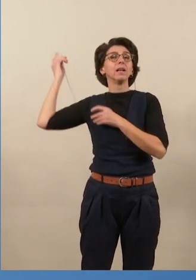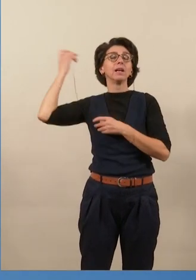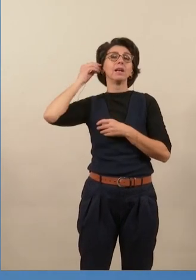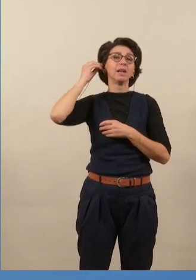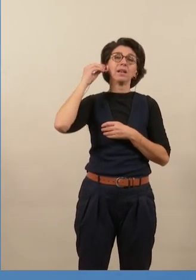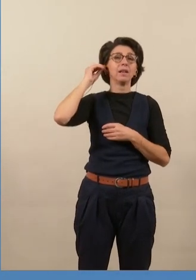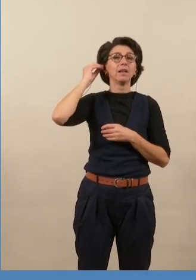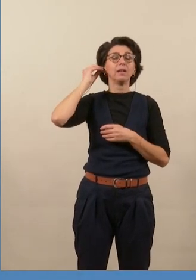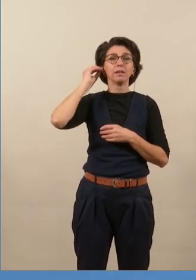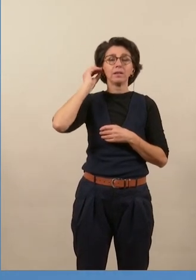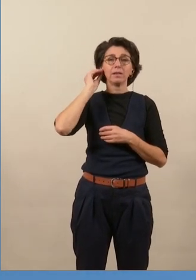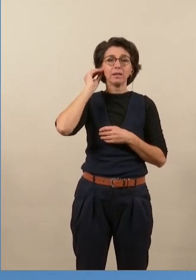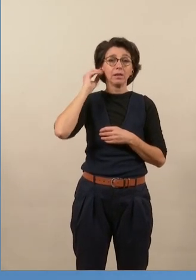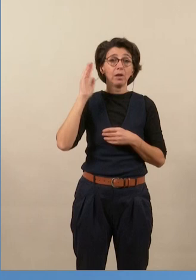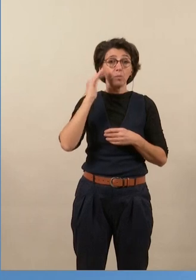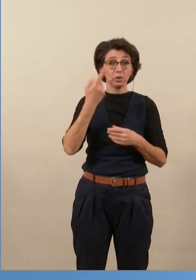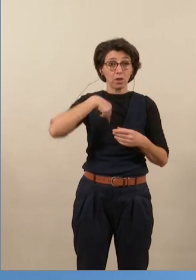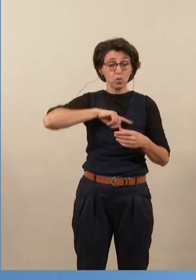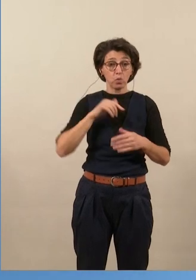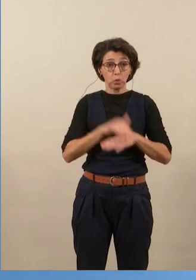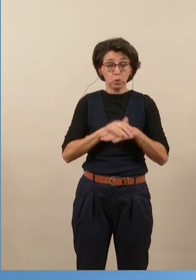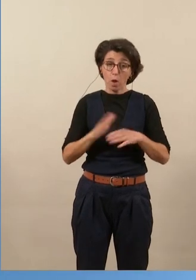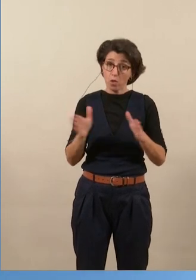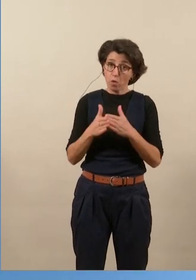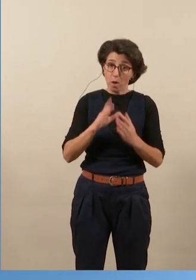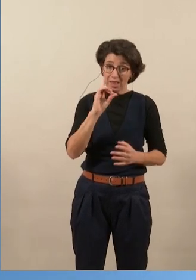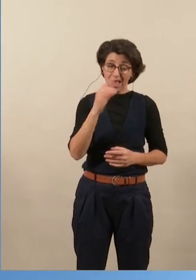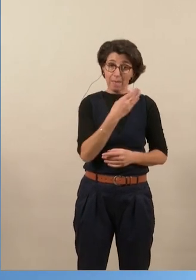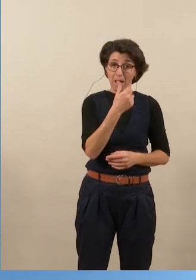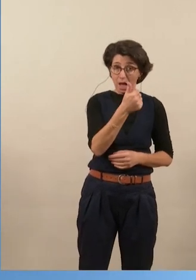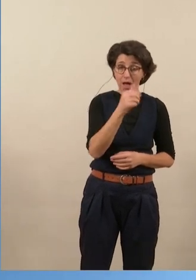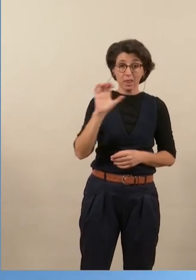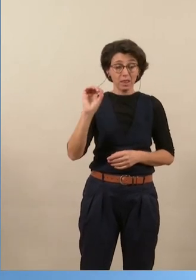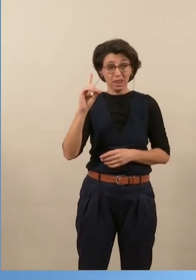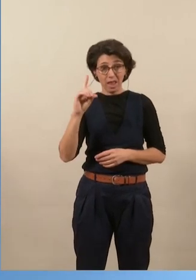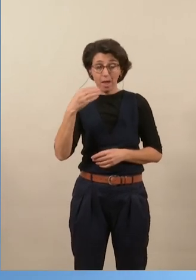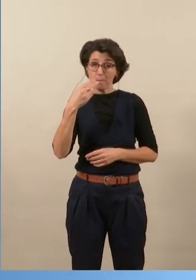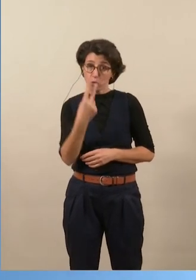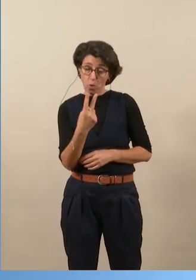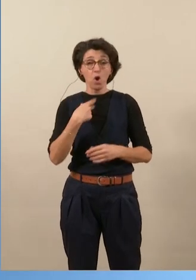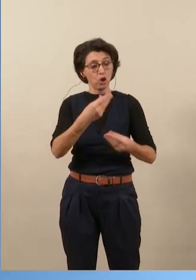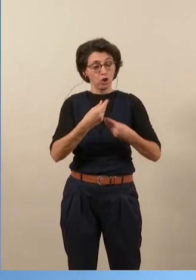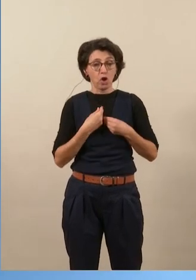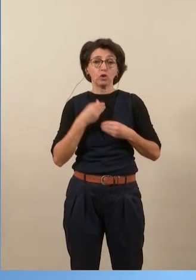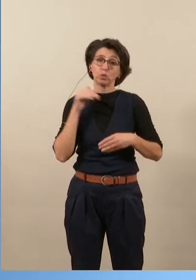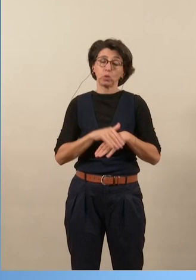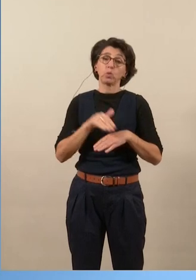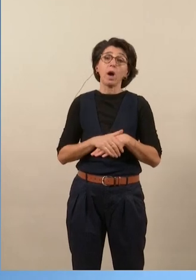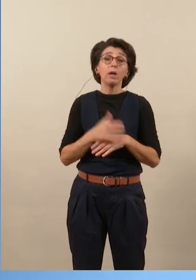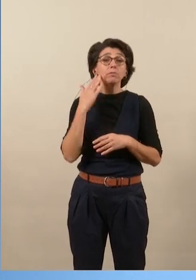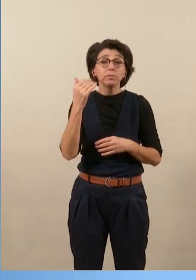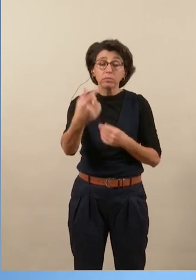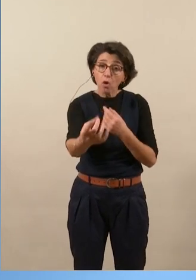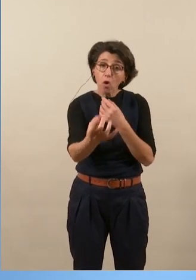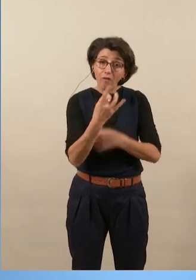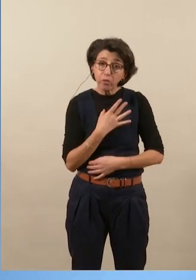DM2 pour l'année 2023 dans le cas d'un refus de votre part nous serons amenés donc